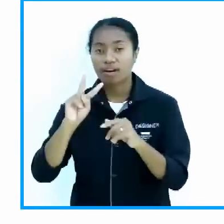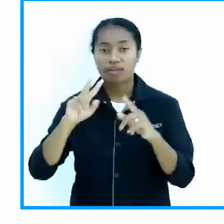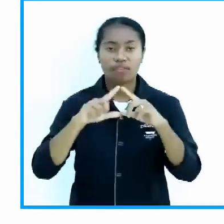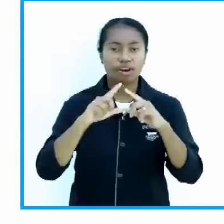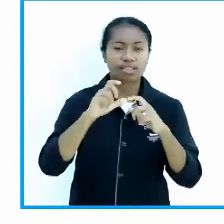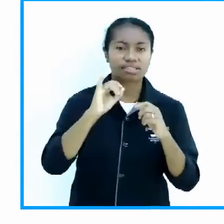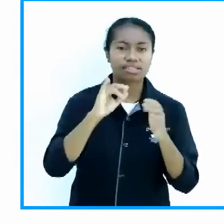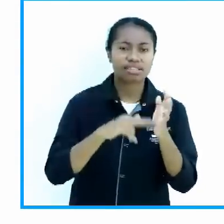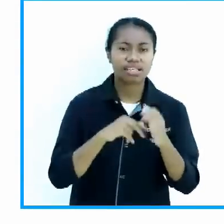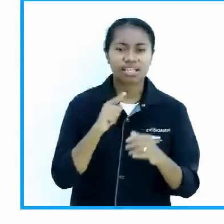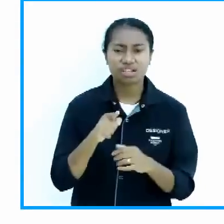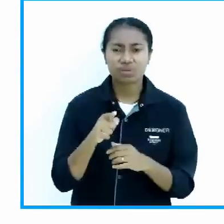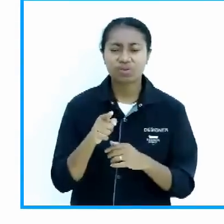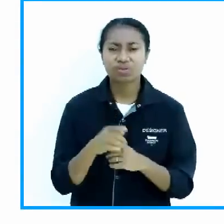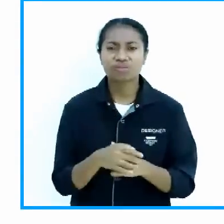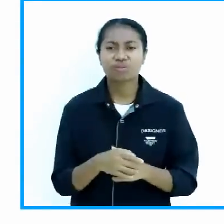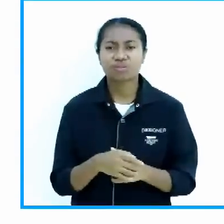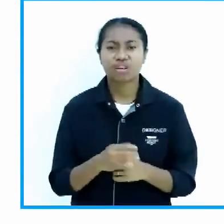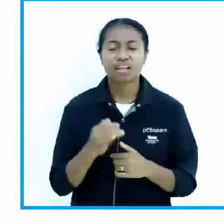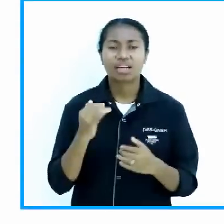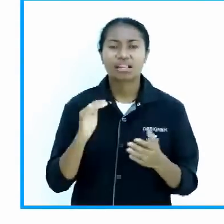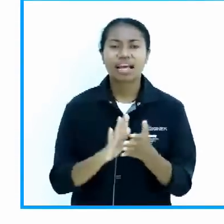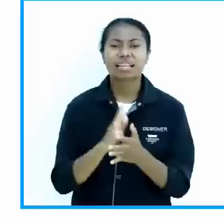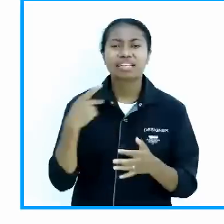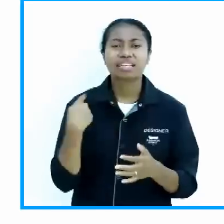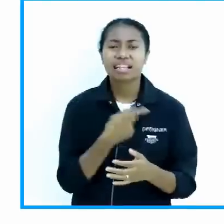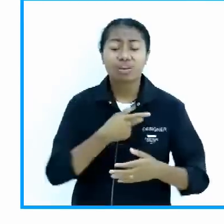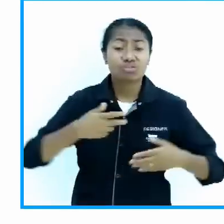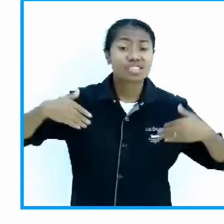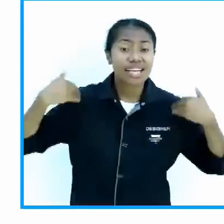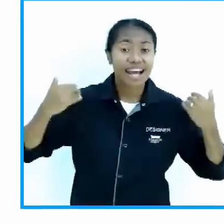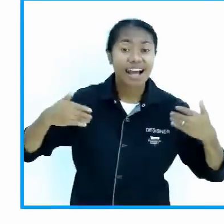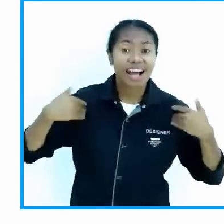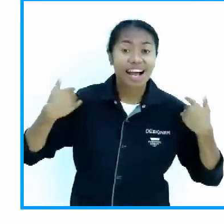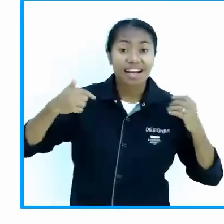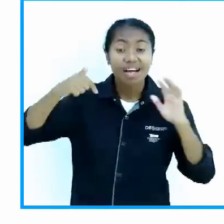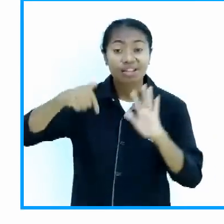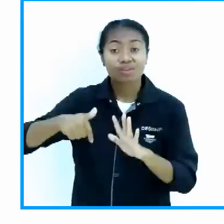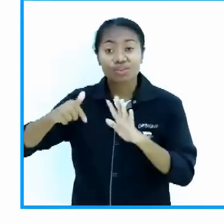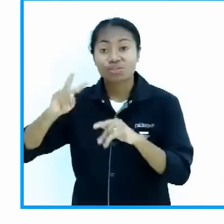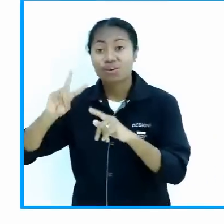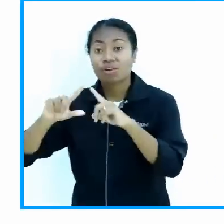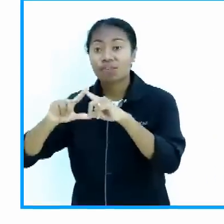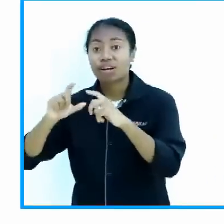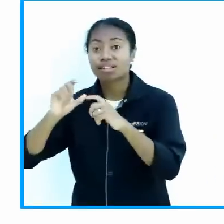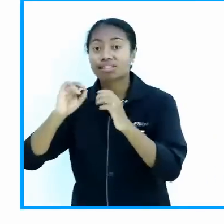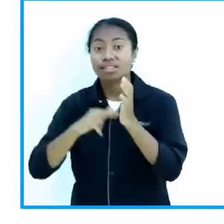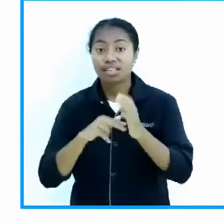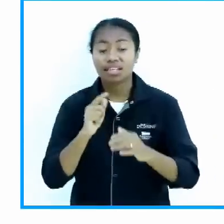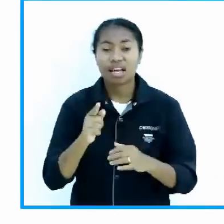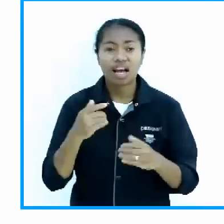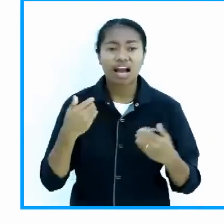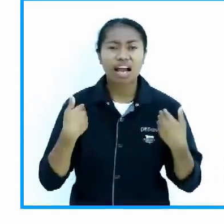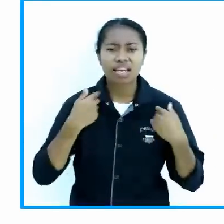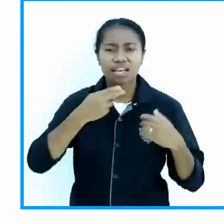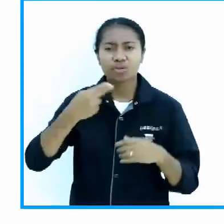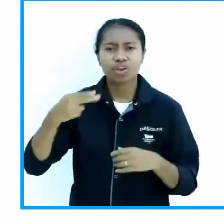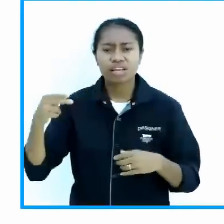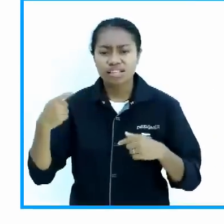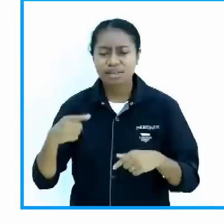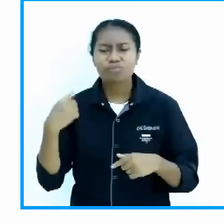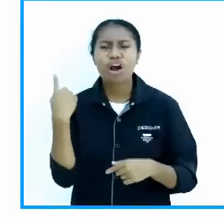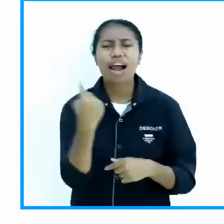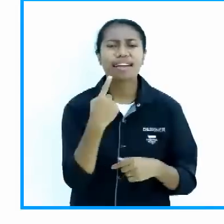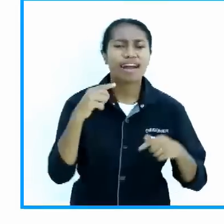karena sudah lulus uji klinis. Dan kita harusnya senang ya, karena 7 vaksin yang masuk Indonesia itu semuanya ada di situ. Lihat yang di paling atas